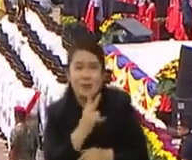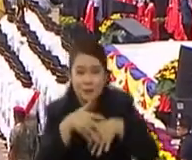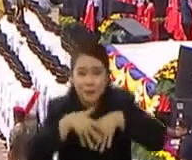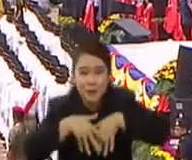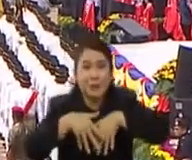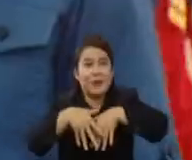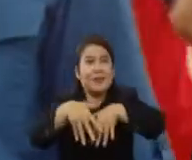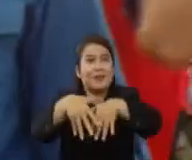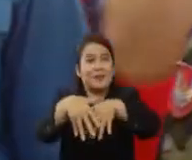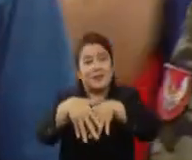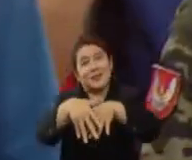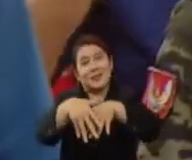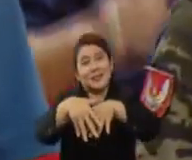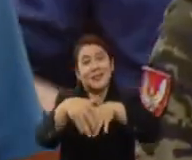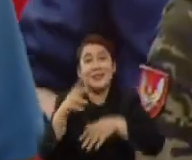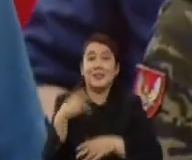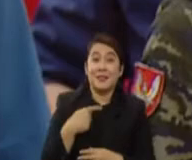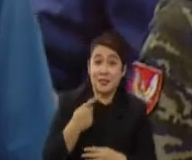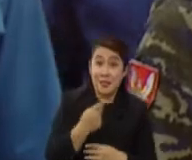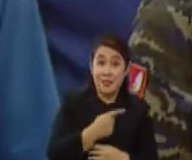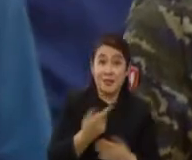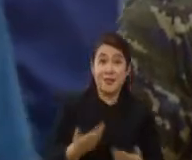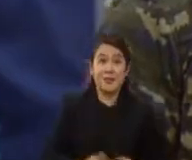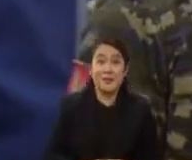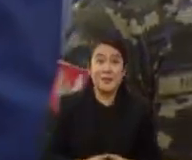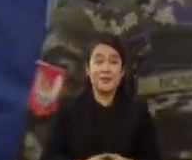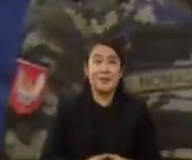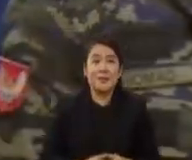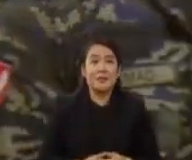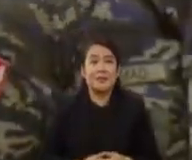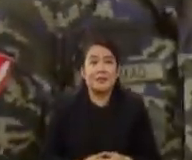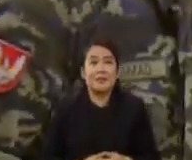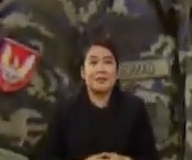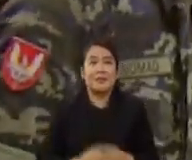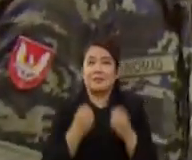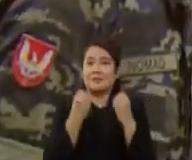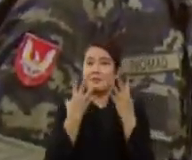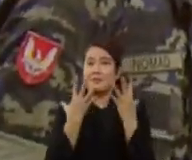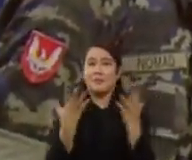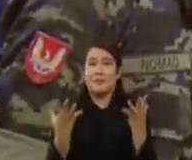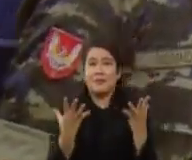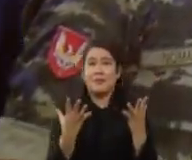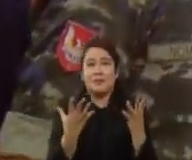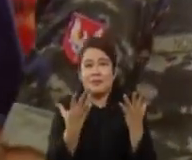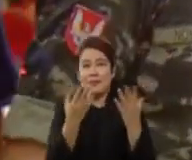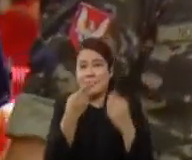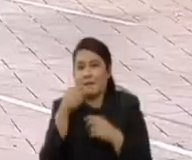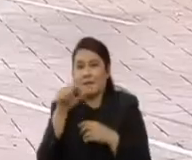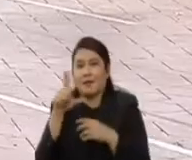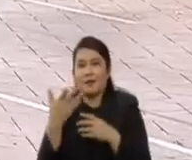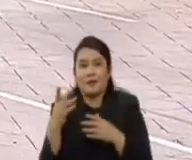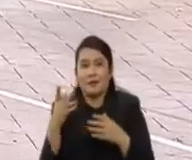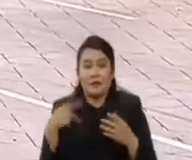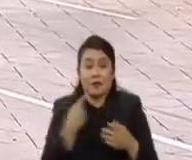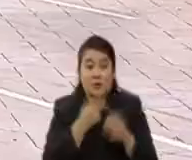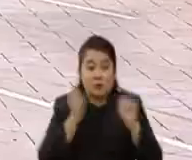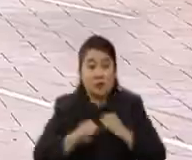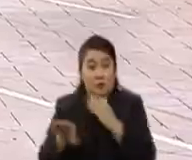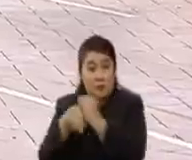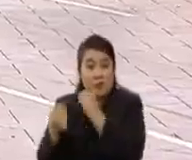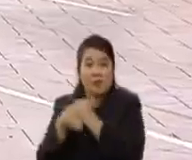dan perarakan, kita juga belajar banyak perkara yang mampu untuk meningkatkan semangat cintakan